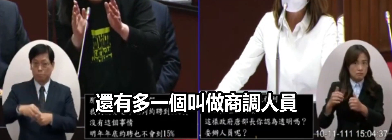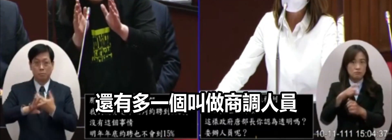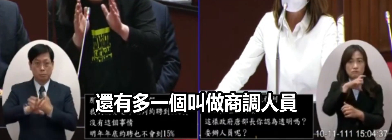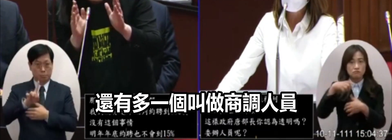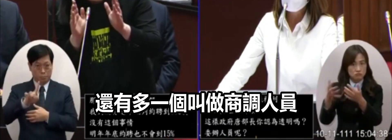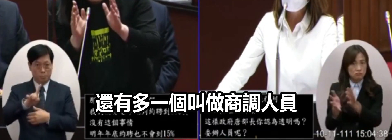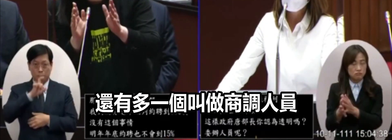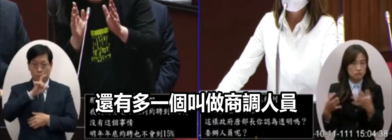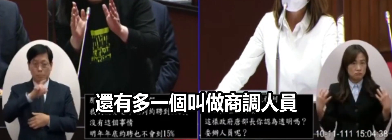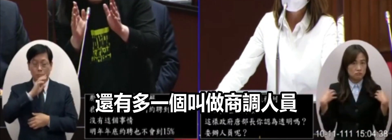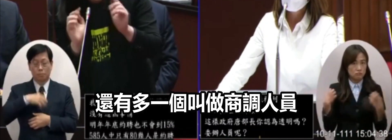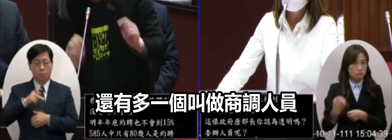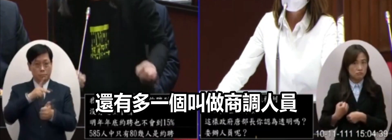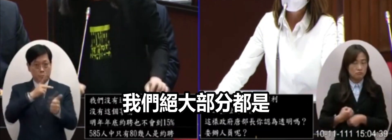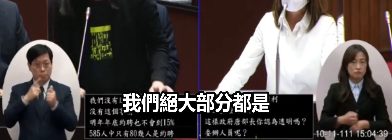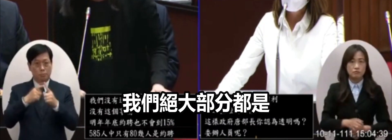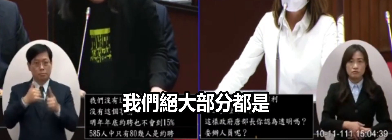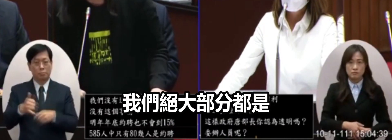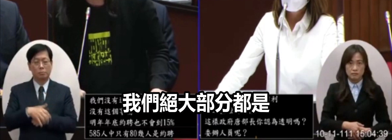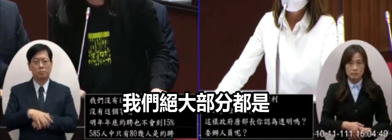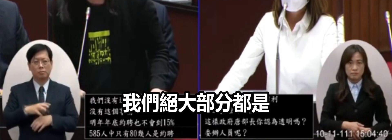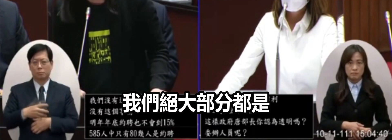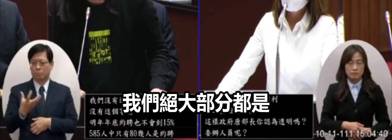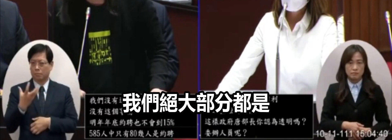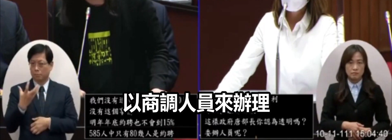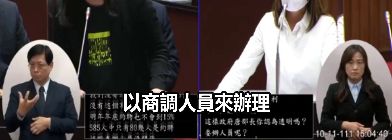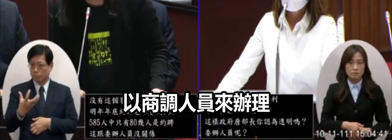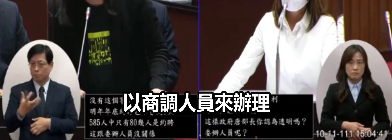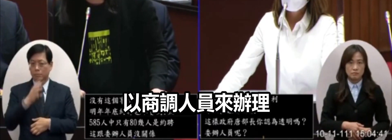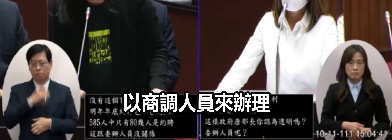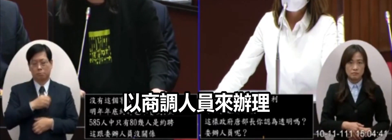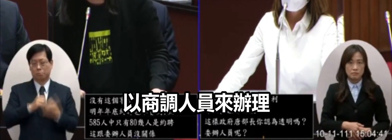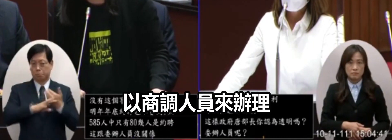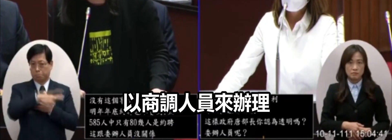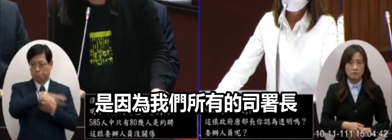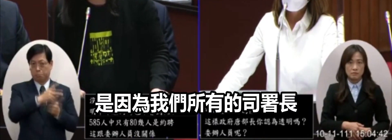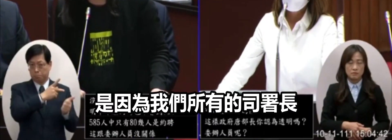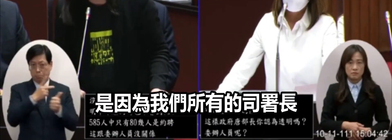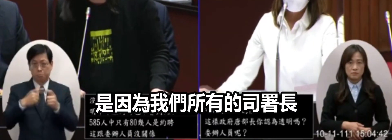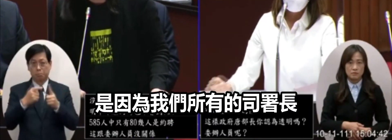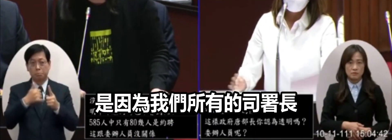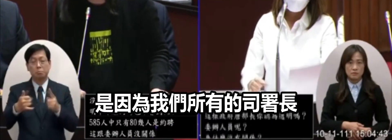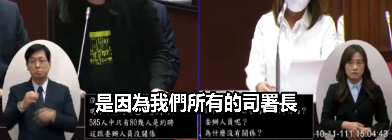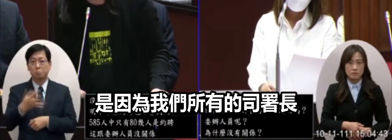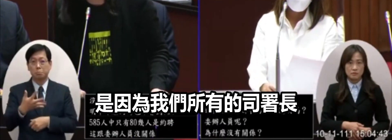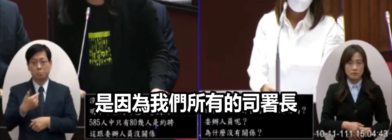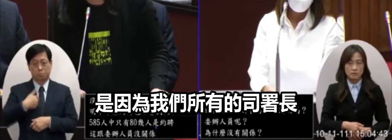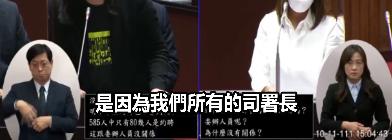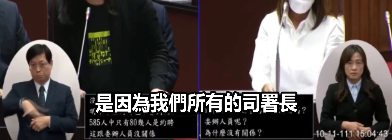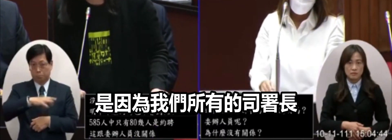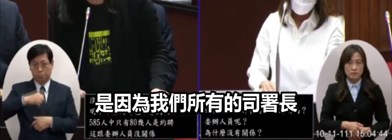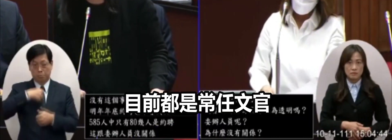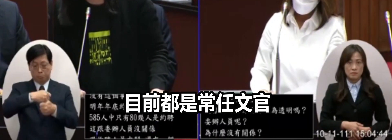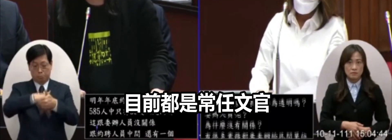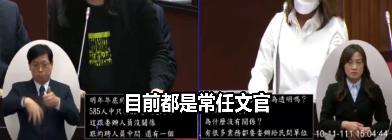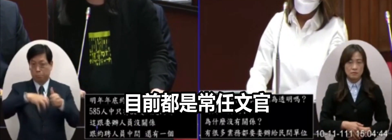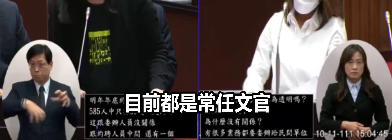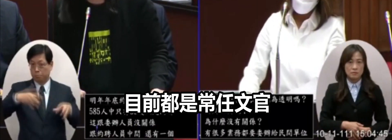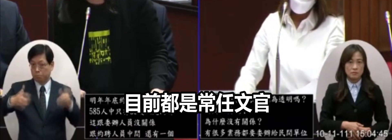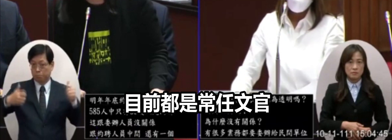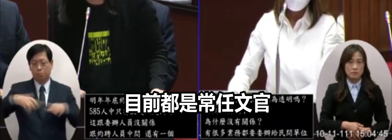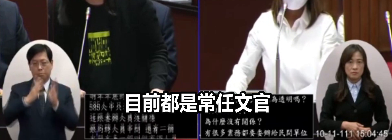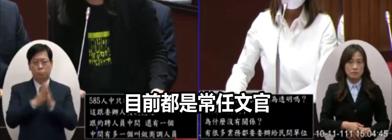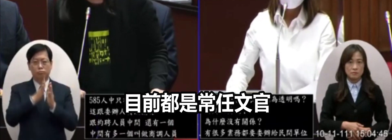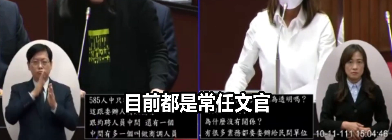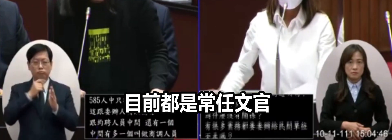多一个叫做商调人员，我们绝大部分都是以商调人员来办理，是因为我们所有的司署长目前都是